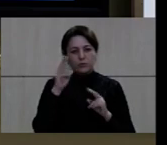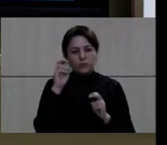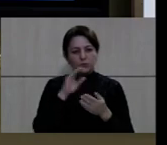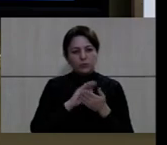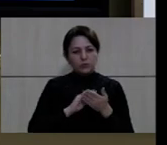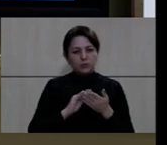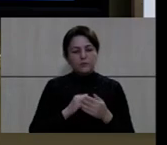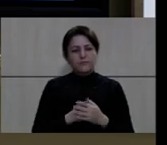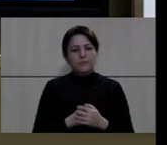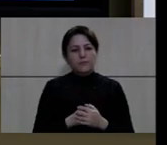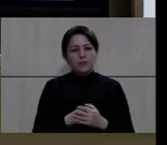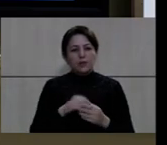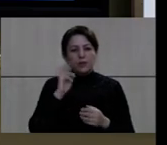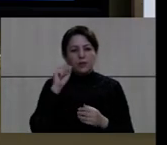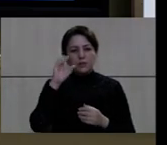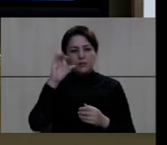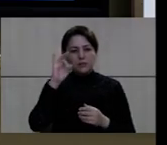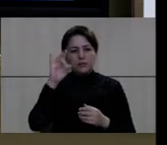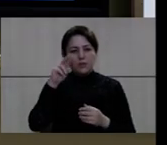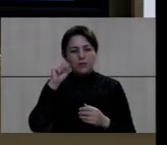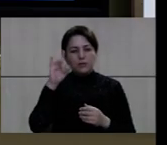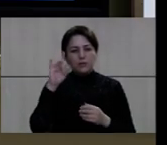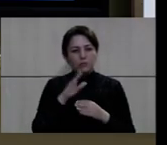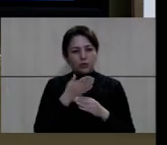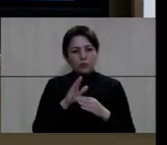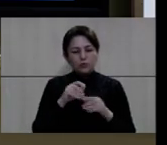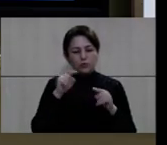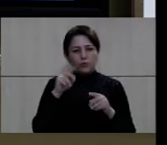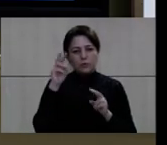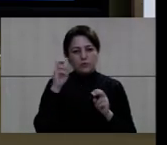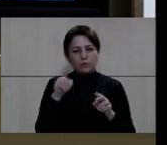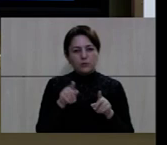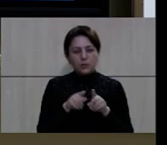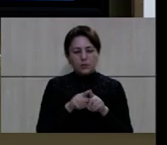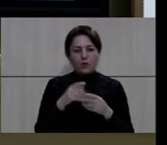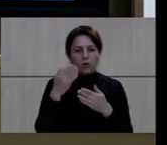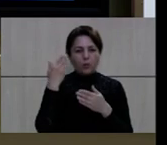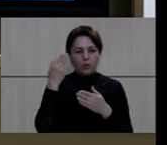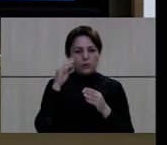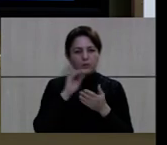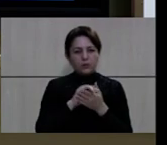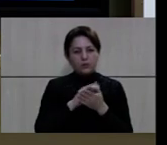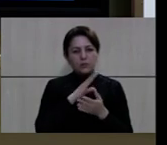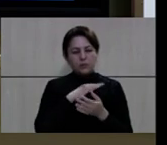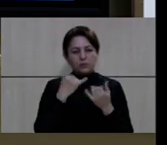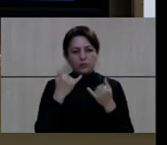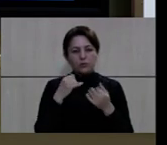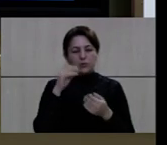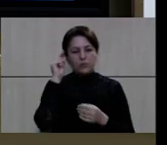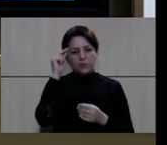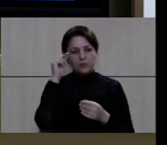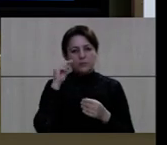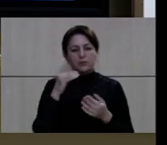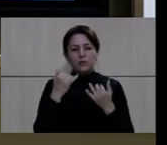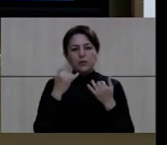mavzuni yozib oling. Kasrlarni bo'lish. Bu mavzu bilan ham siz tanishgansiz. Bugungi darsimizda bu